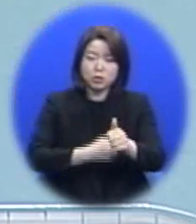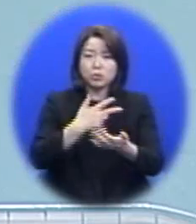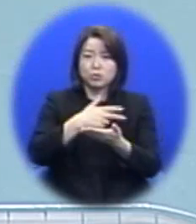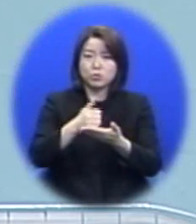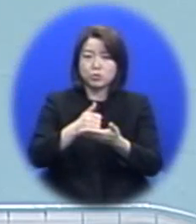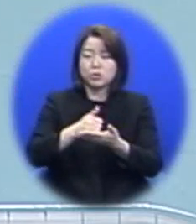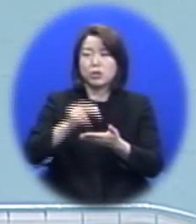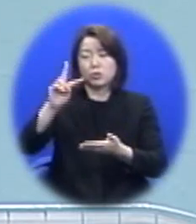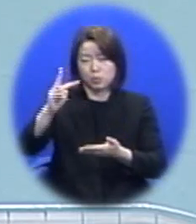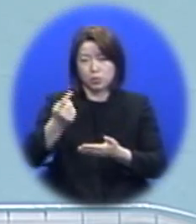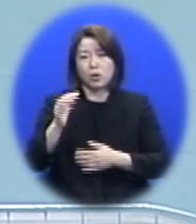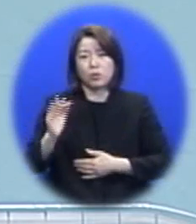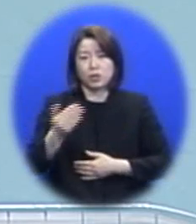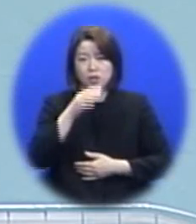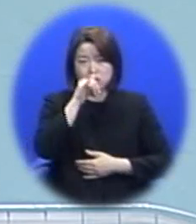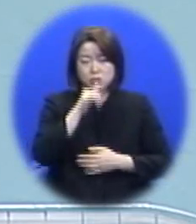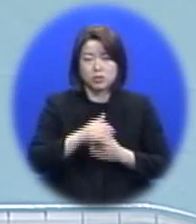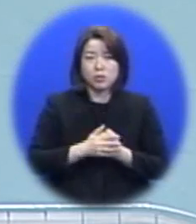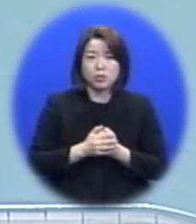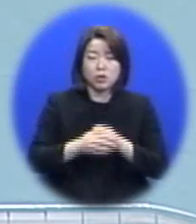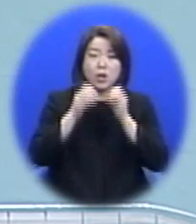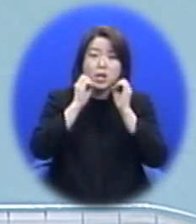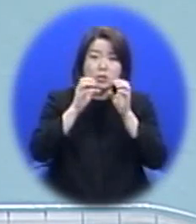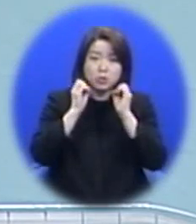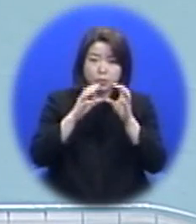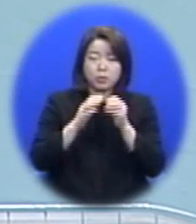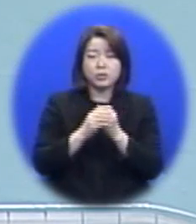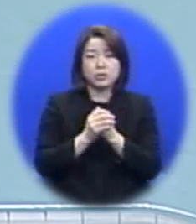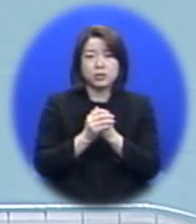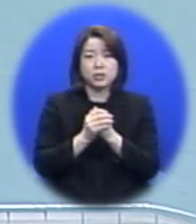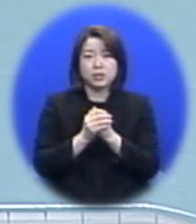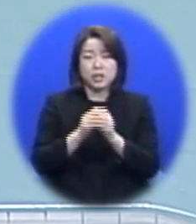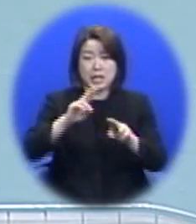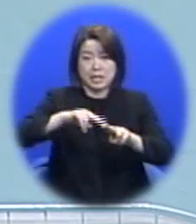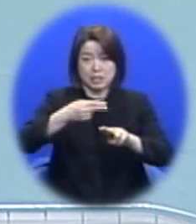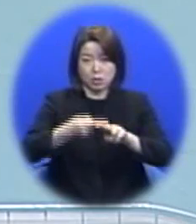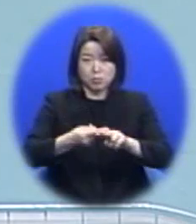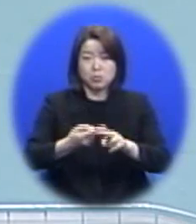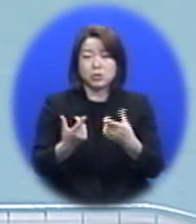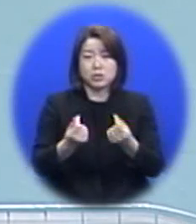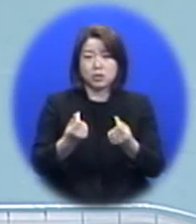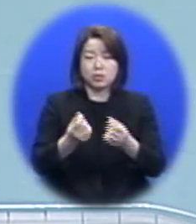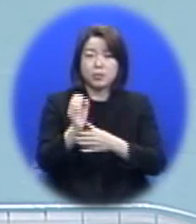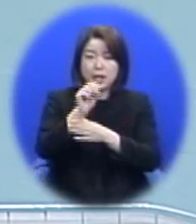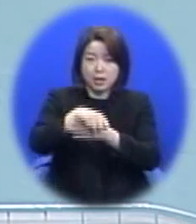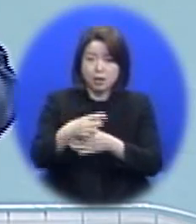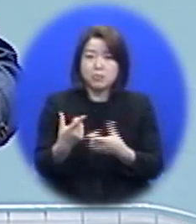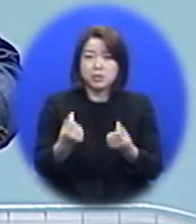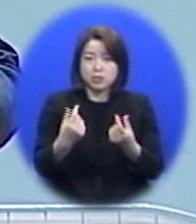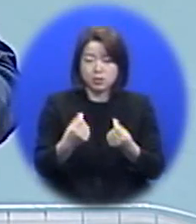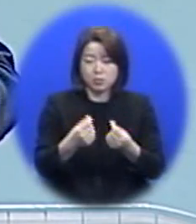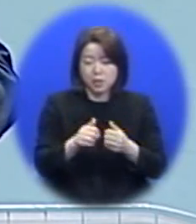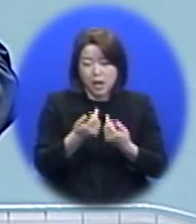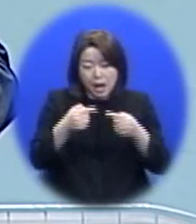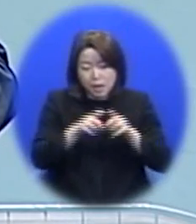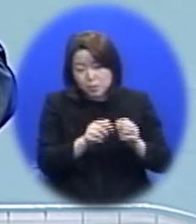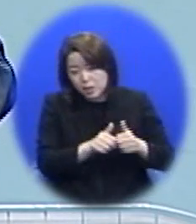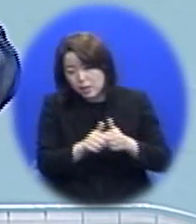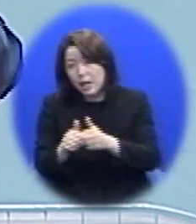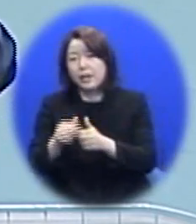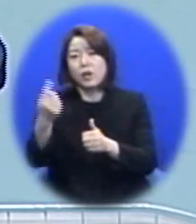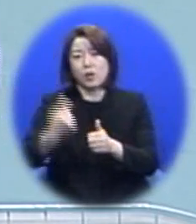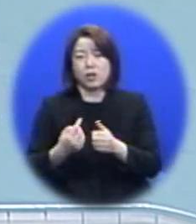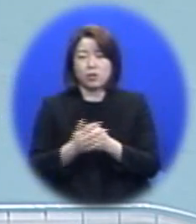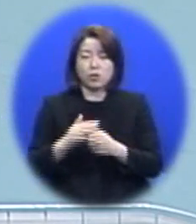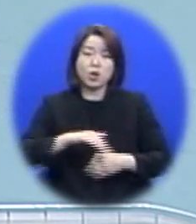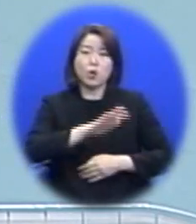돌아오게 된다는 전도는 선물처럼 열매처럼 그렇게 따라오는 것입니다.